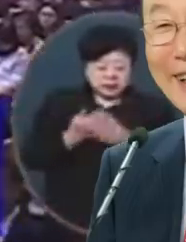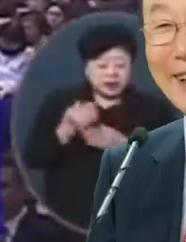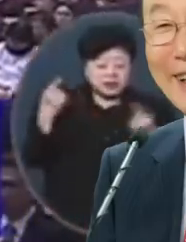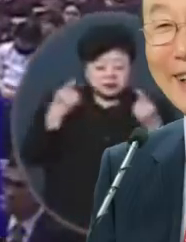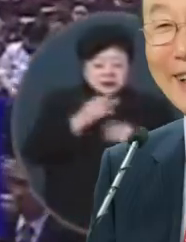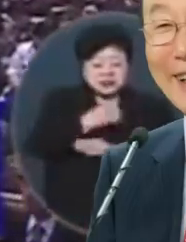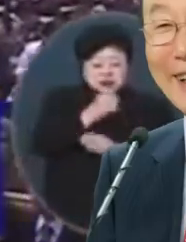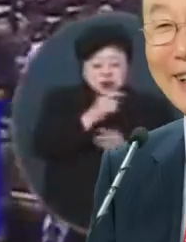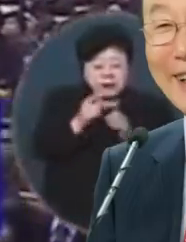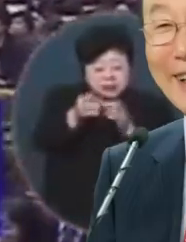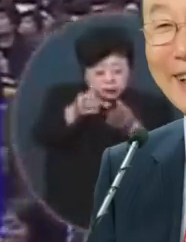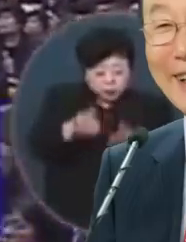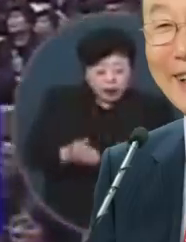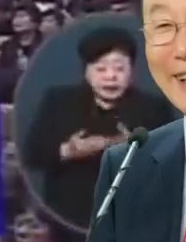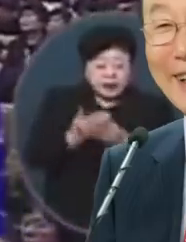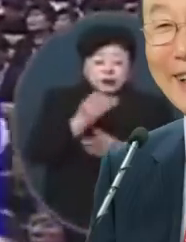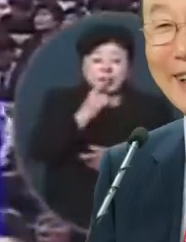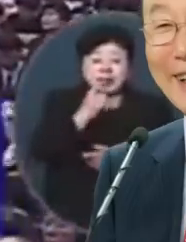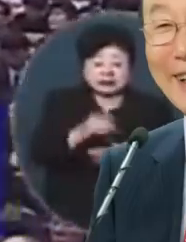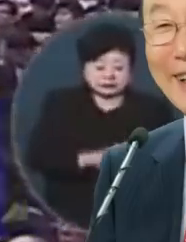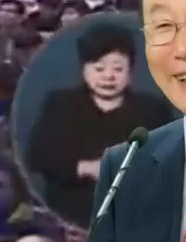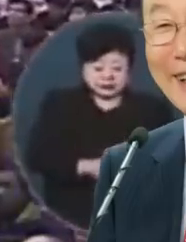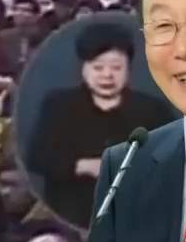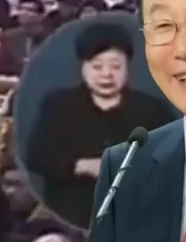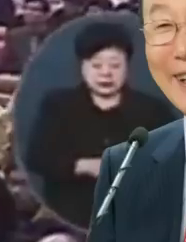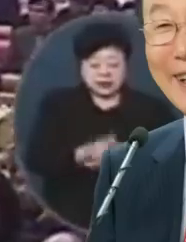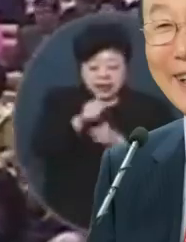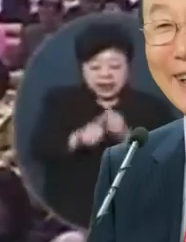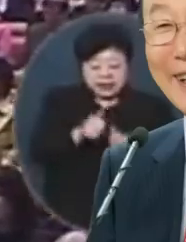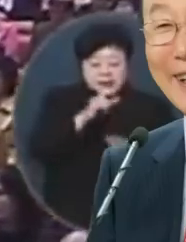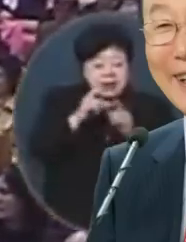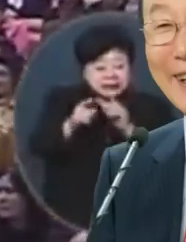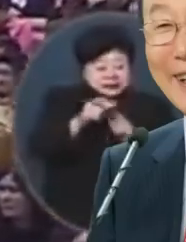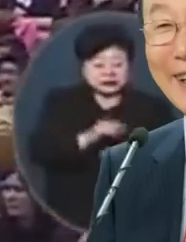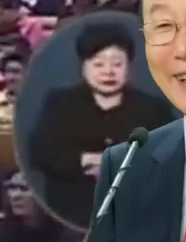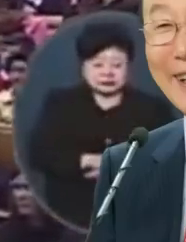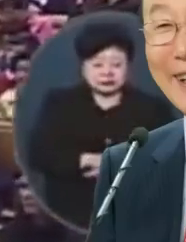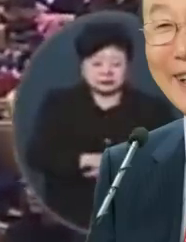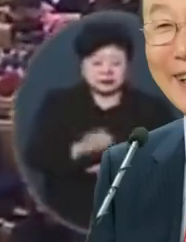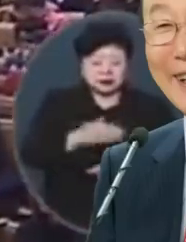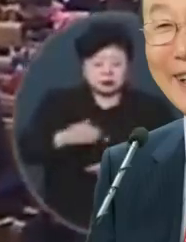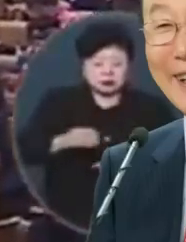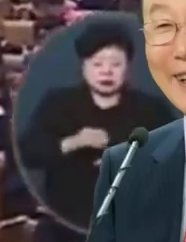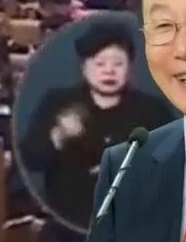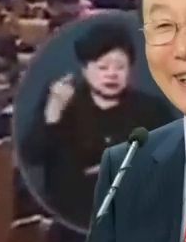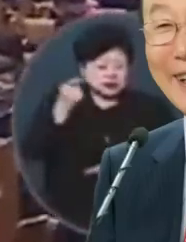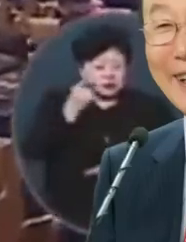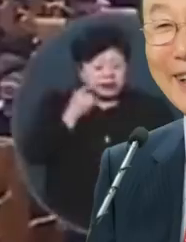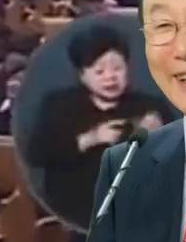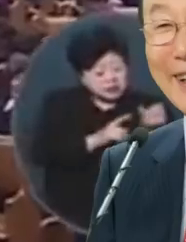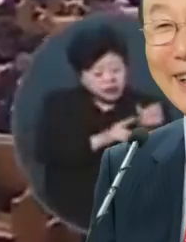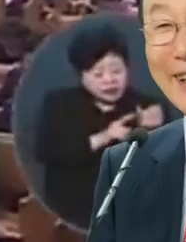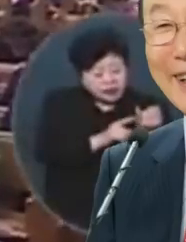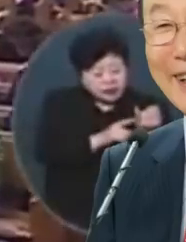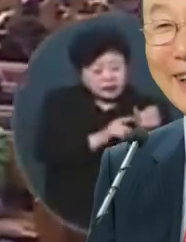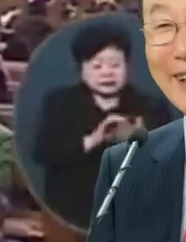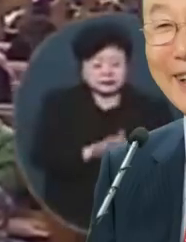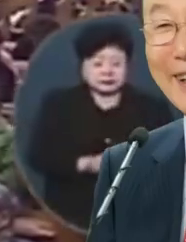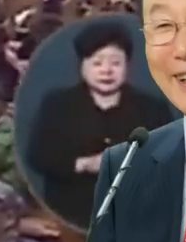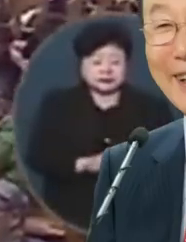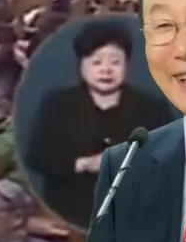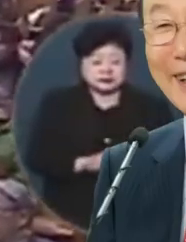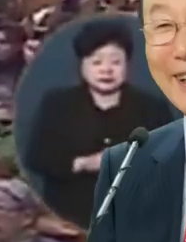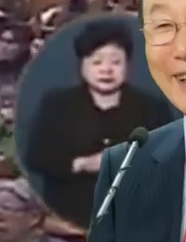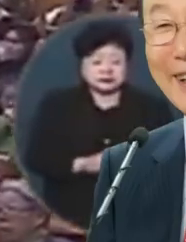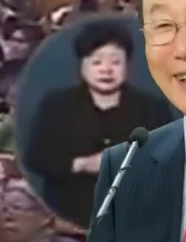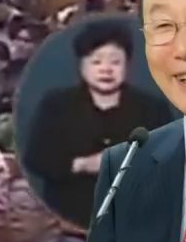들음은 그리스도의 말씀으로 말미암은 예라는데 하나님 말씀을 공식적으로 들을 수 없는 이 여인은